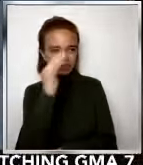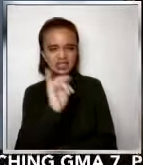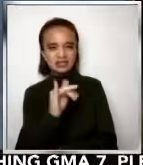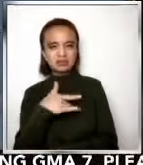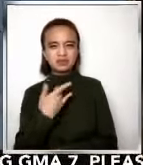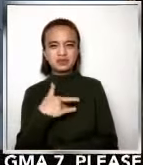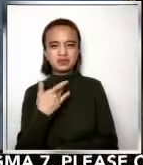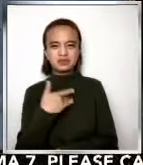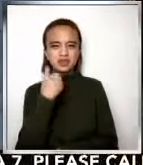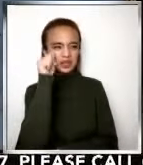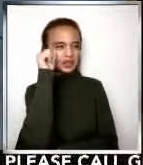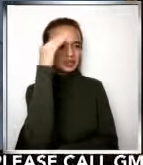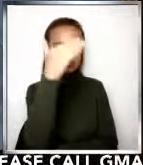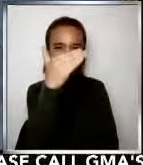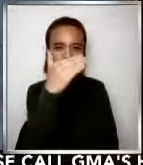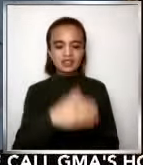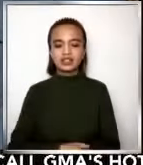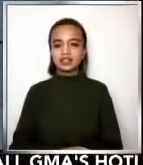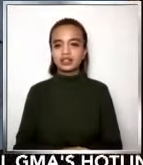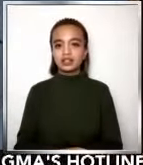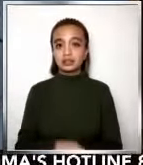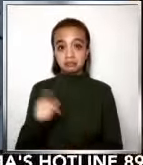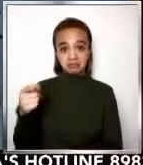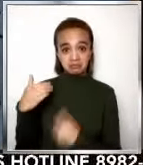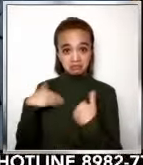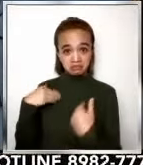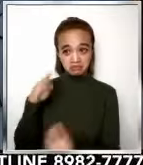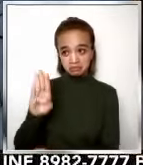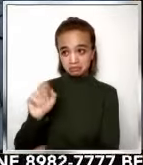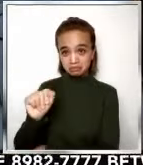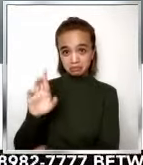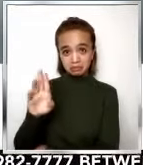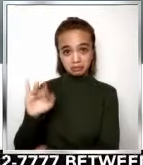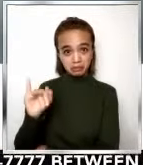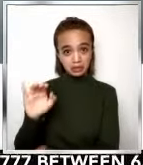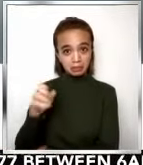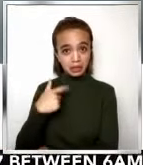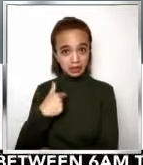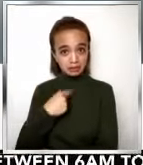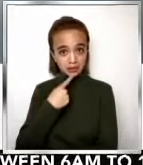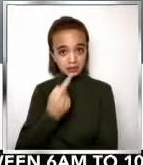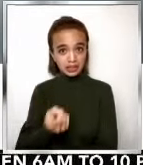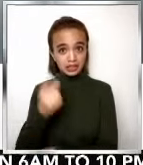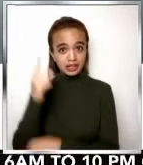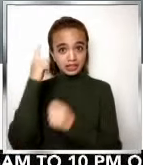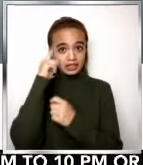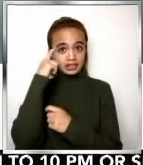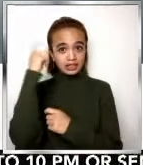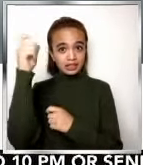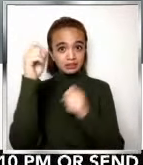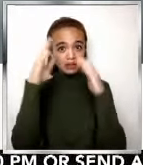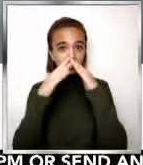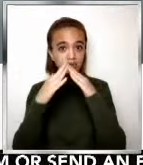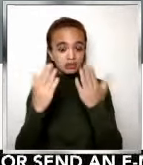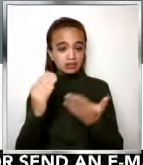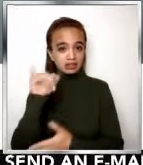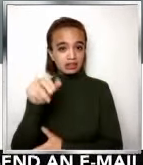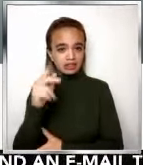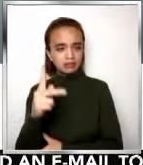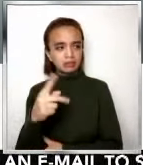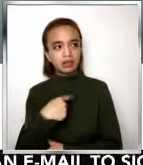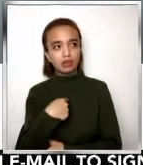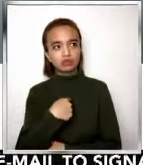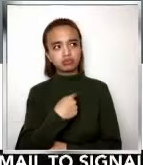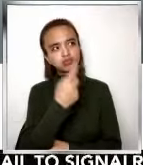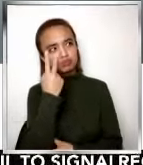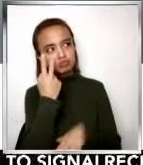na. May say din kaya si Barbie sa planning ng dream house ni Jack? Pinapakita ko nga sa kanya yung mga house design na nakita ko. And